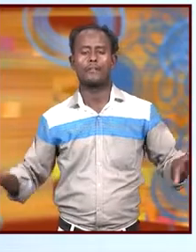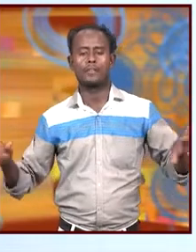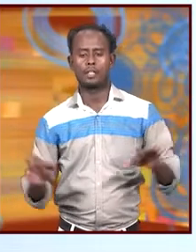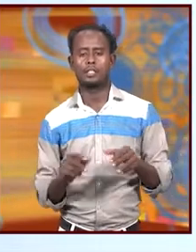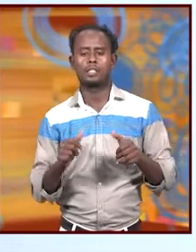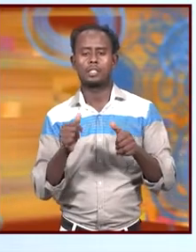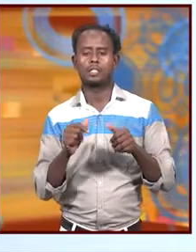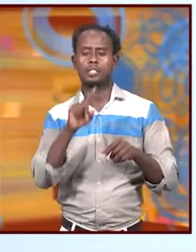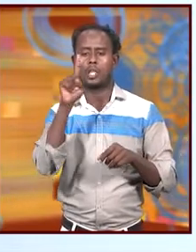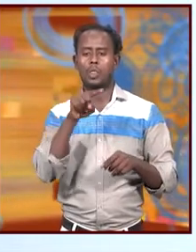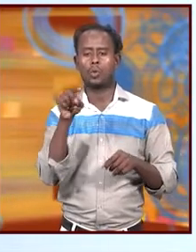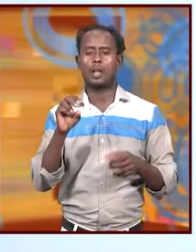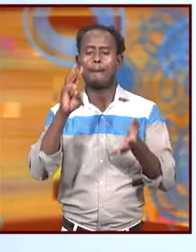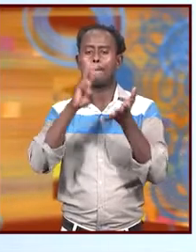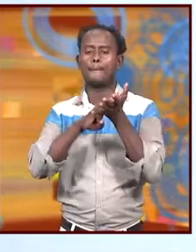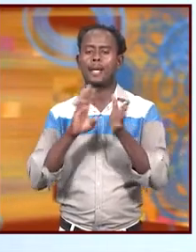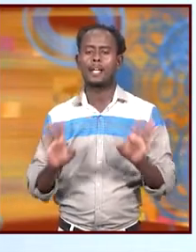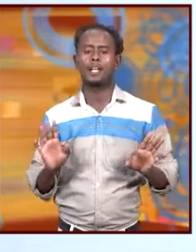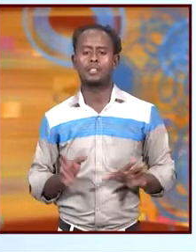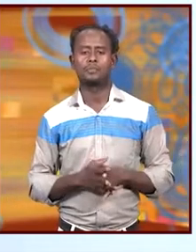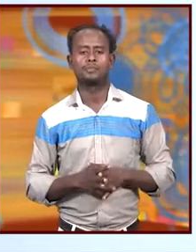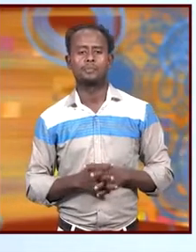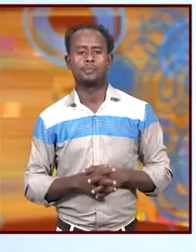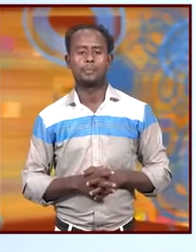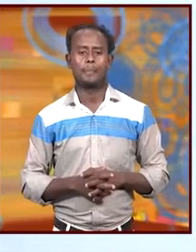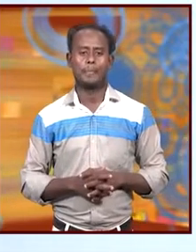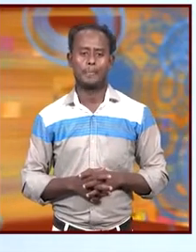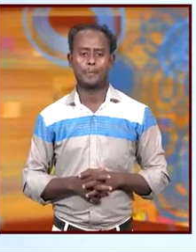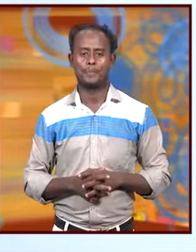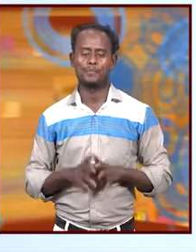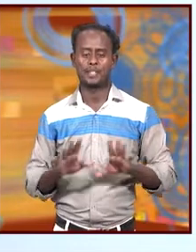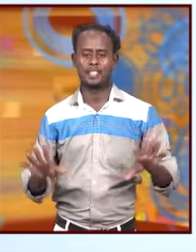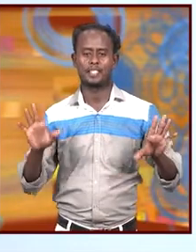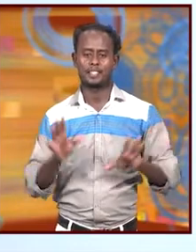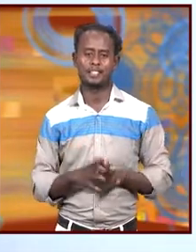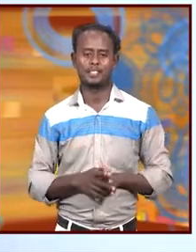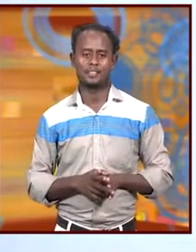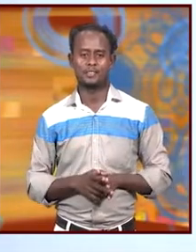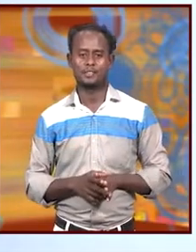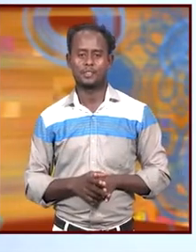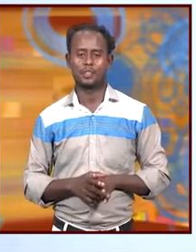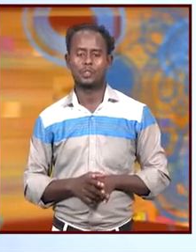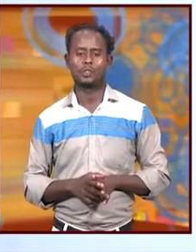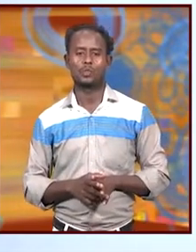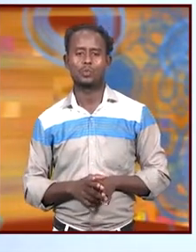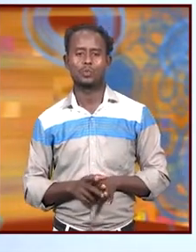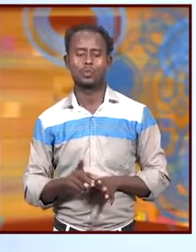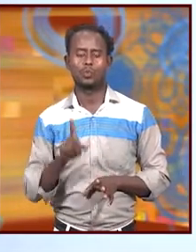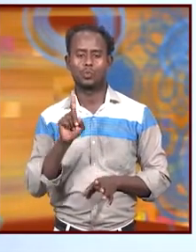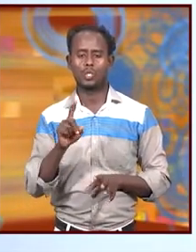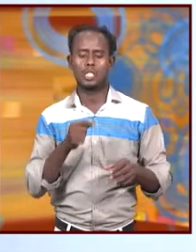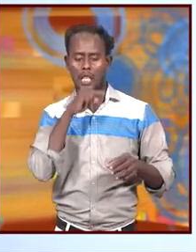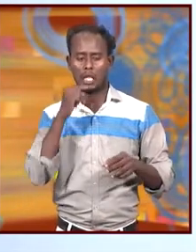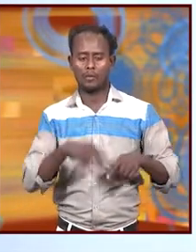2451 சதுர மீட்டர் என்று நமக்கு கிடைக்கிறது. ஒரு சதுர வடிவ